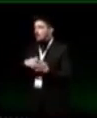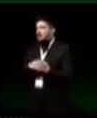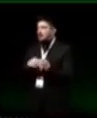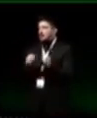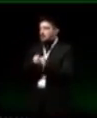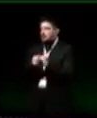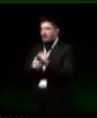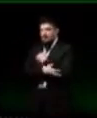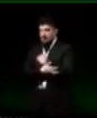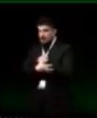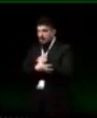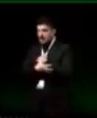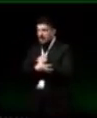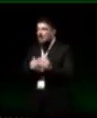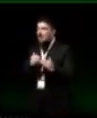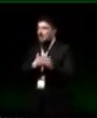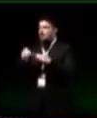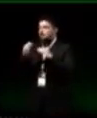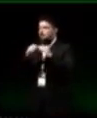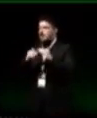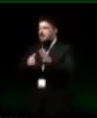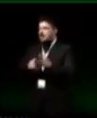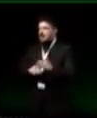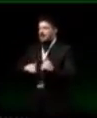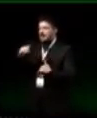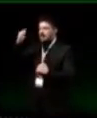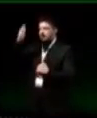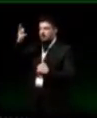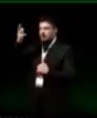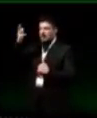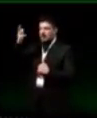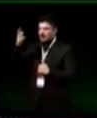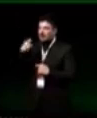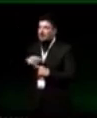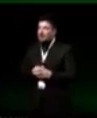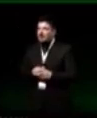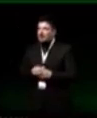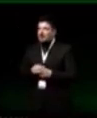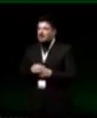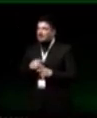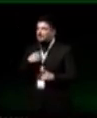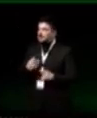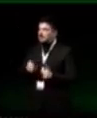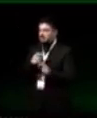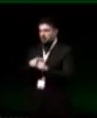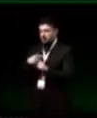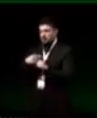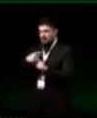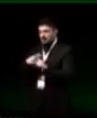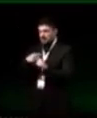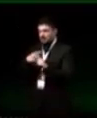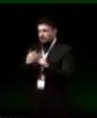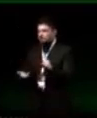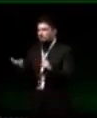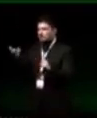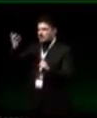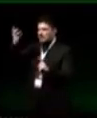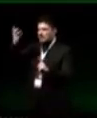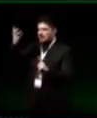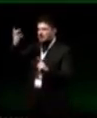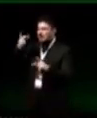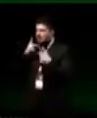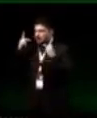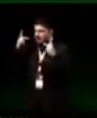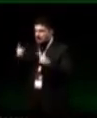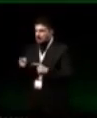crescita. C'è una parte politica in Italia che sostiene la positività della crescita, della decrescita felice.